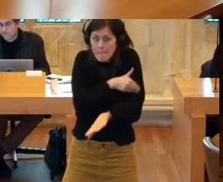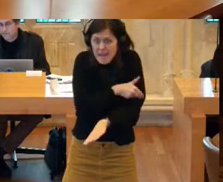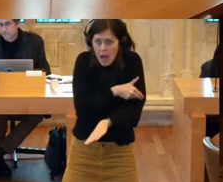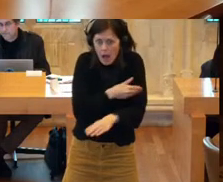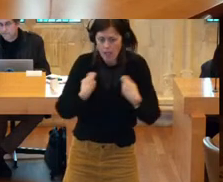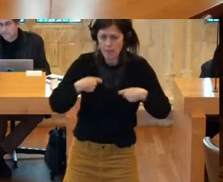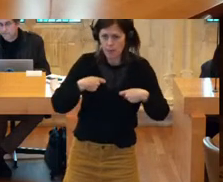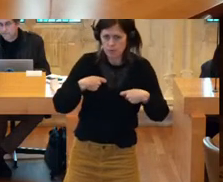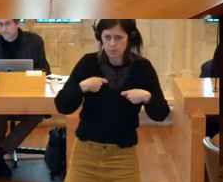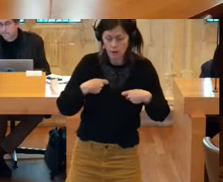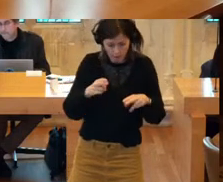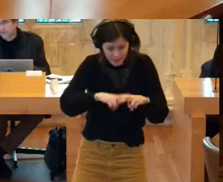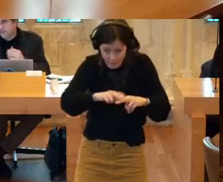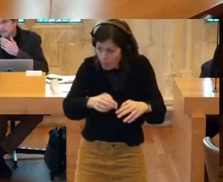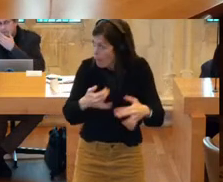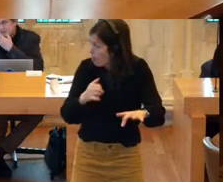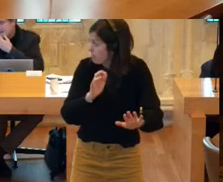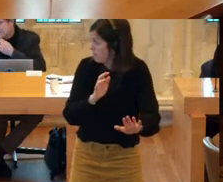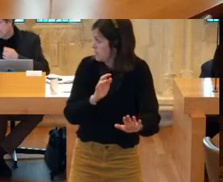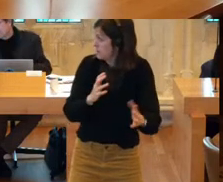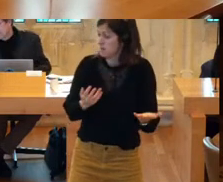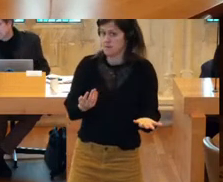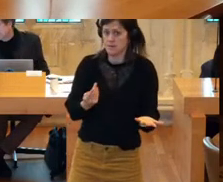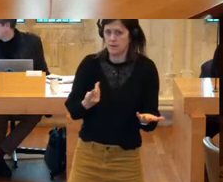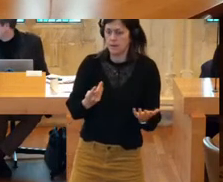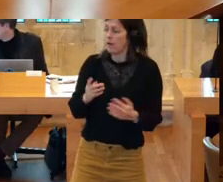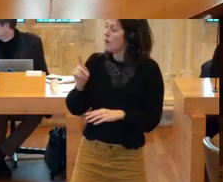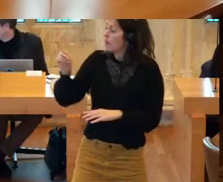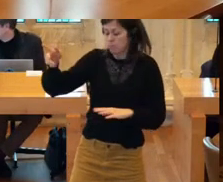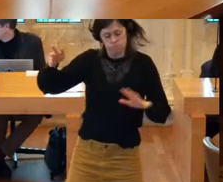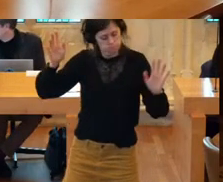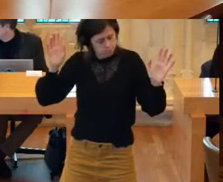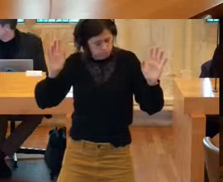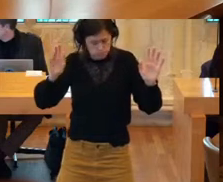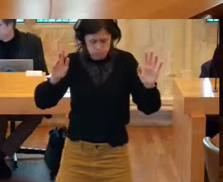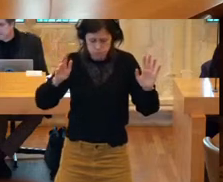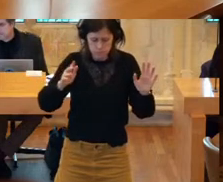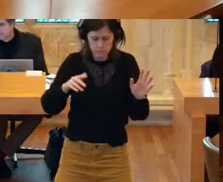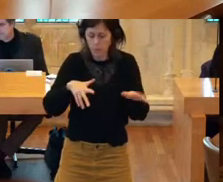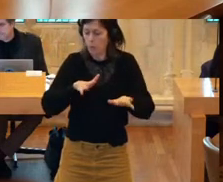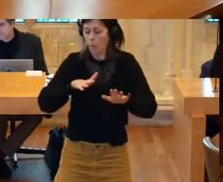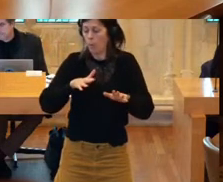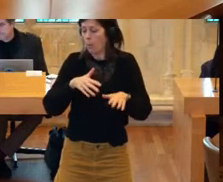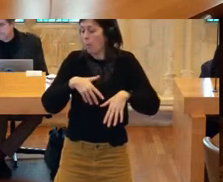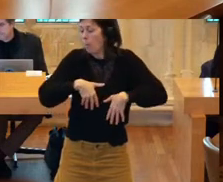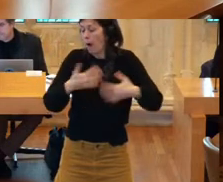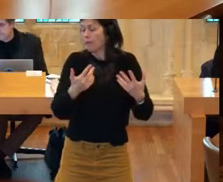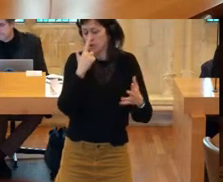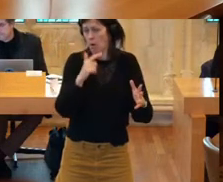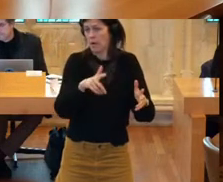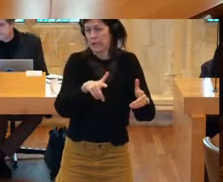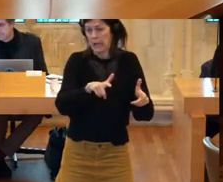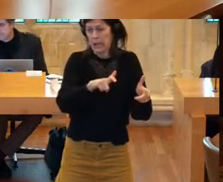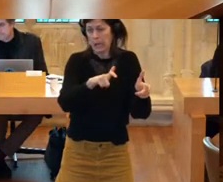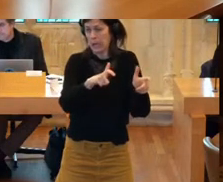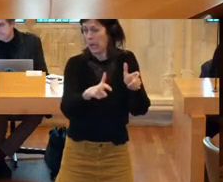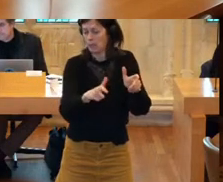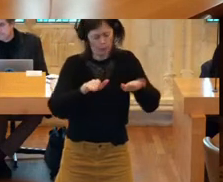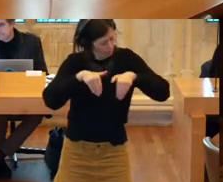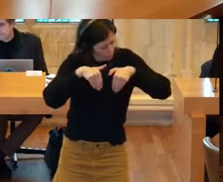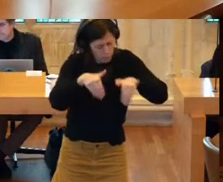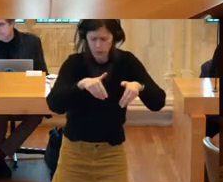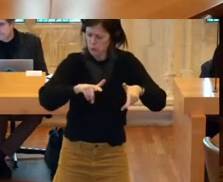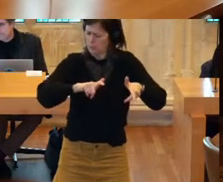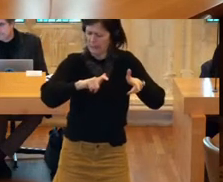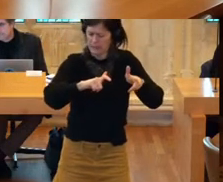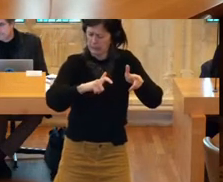ne commence les travaux. Vous continuez à marcher pieds nus sur un mur de verre brisé sans oser faire demi-tour,